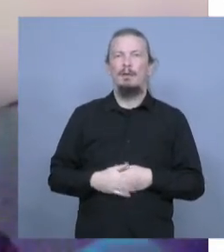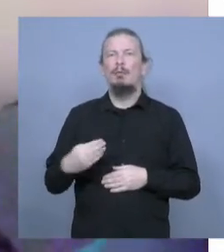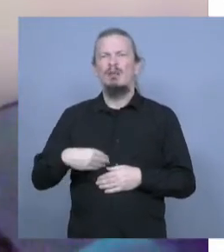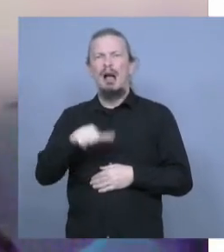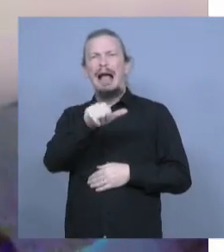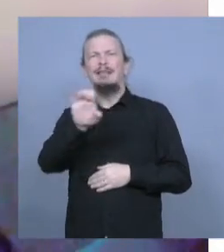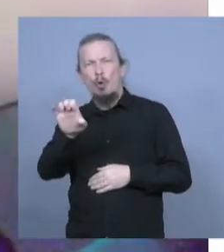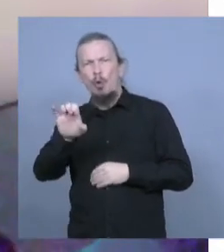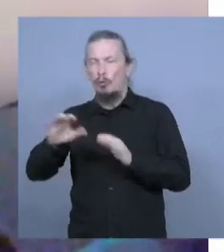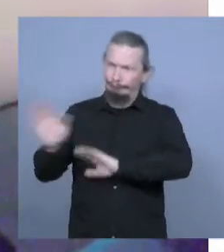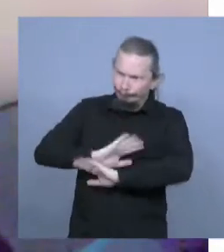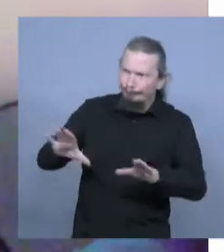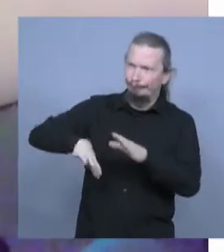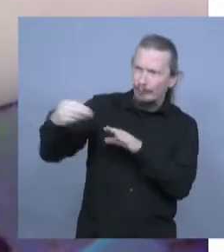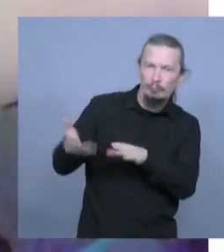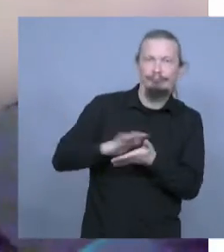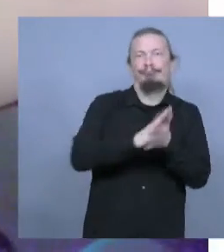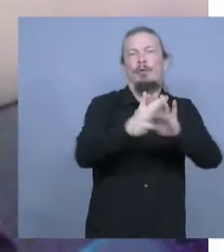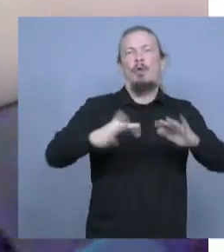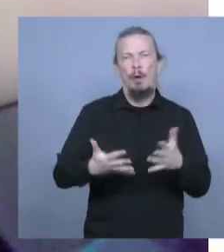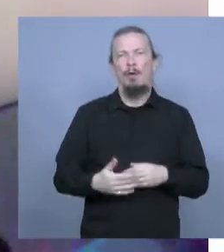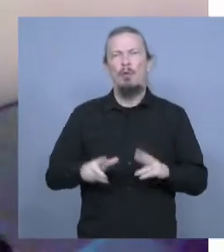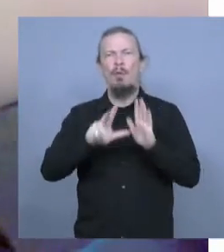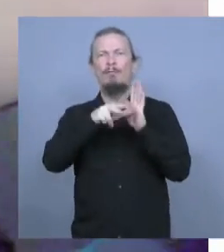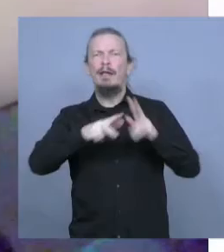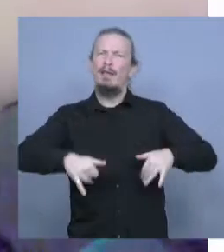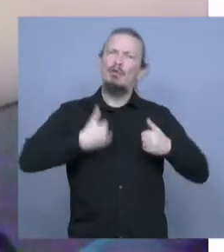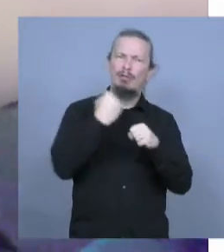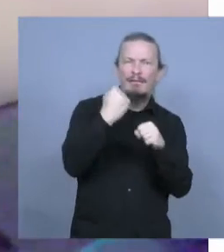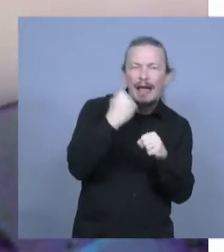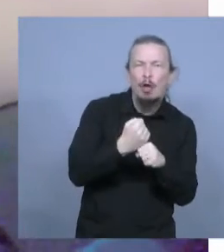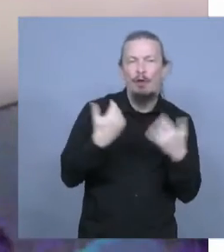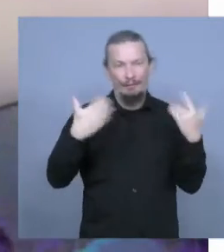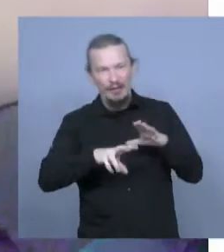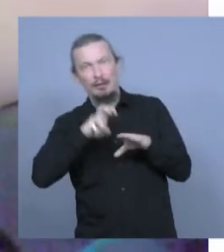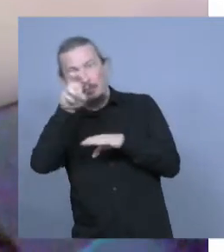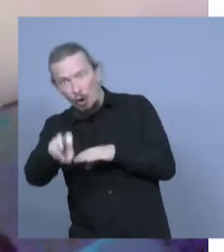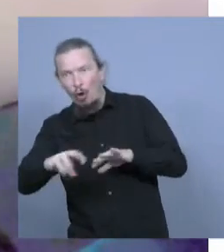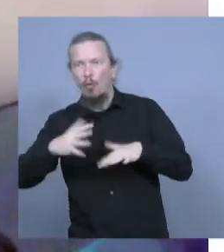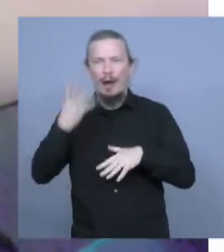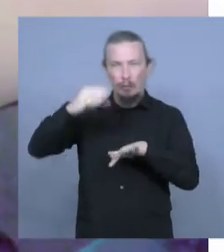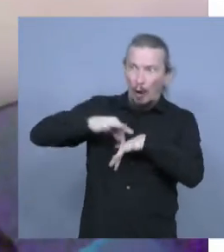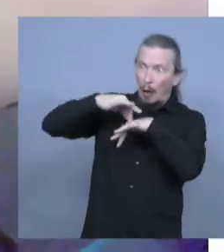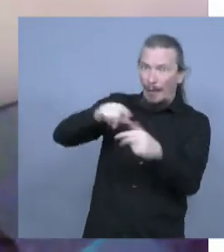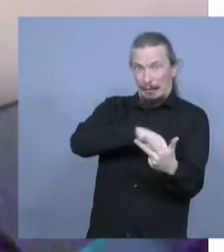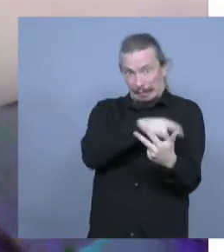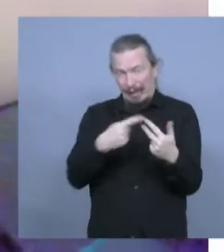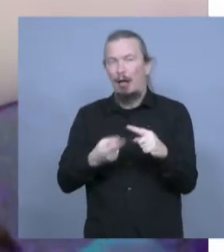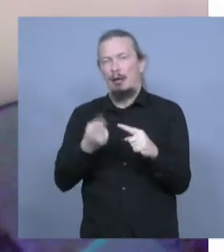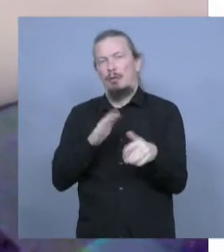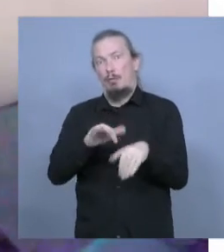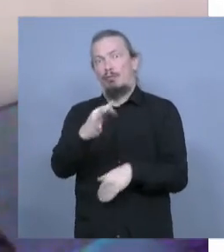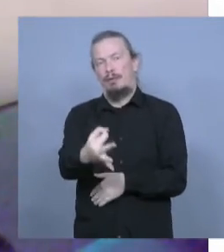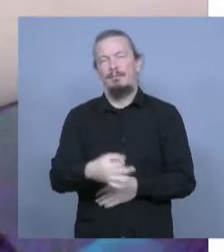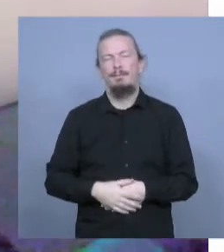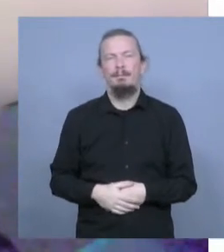sociale à l'enfance, sur l'insertion post-foyer jeunes travailleurs, sur l'accompagnement des étudiants sont des points intéressants à développer.